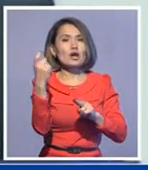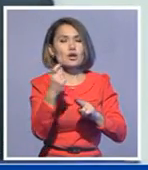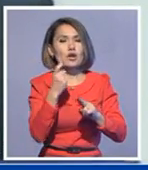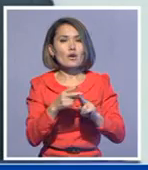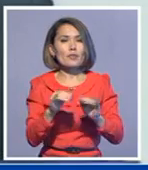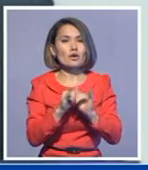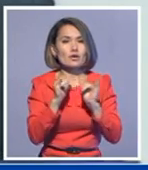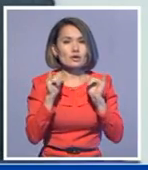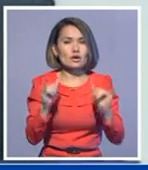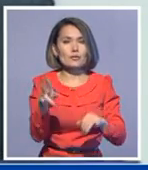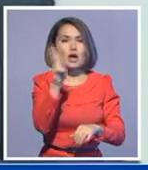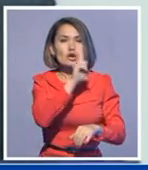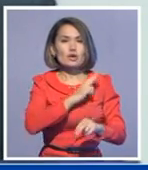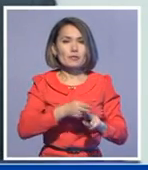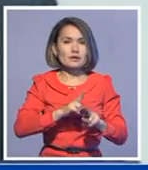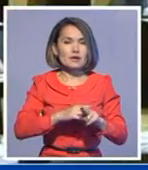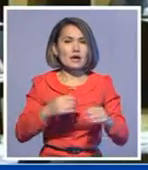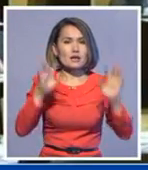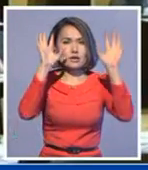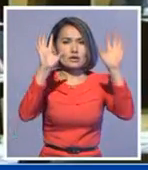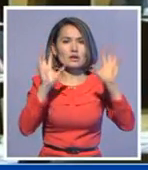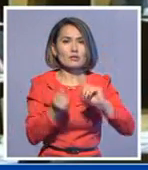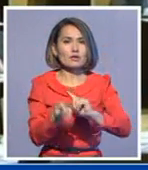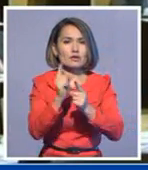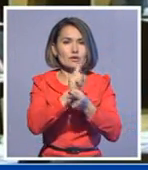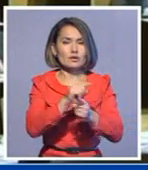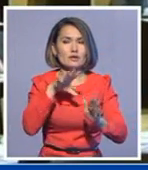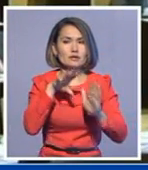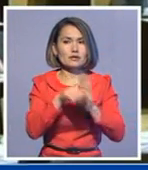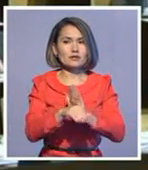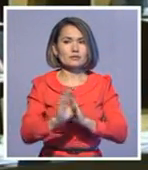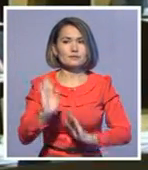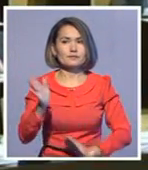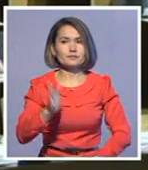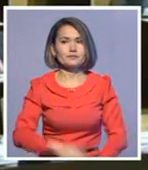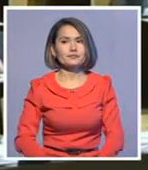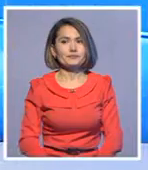жауапкершілікке қылмыстық кодекстегі кейбір нормаларда күшейетін болады, дейді министр Ерболат Досаев.